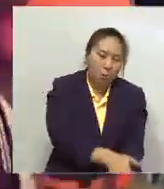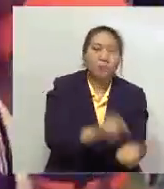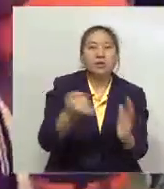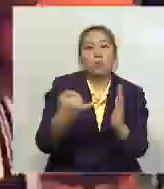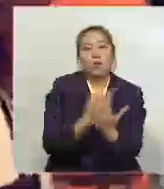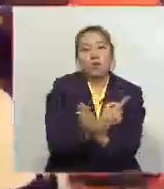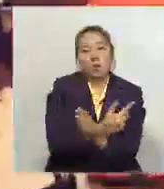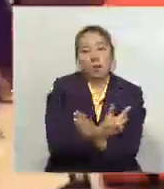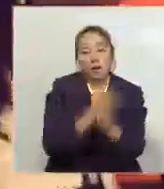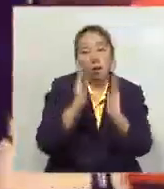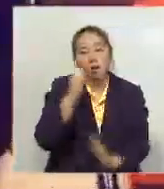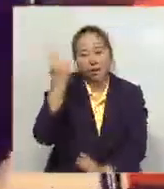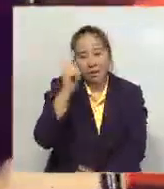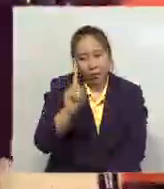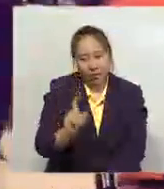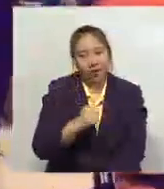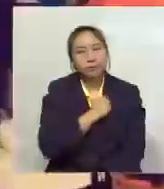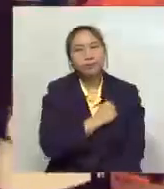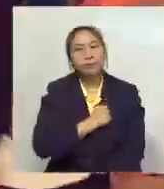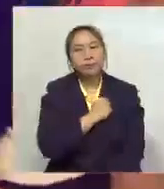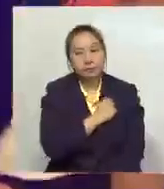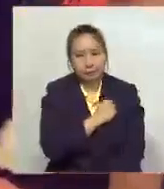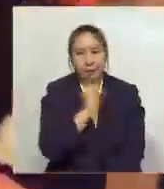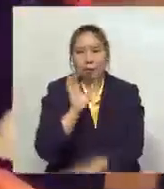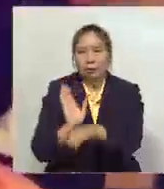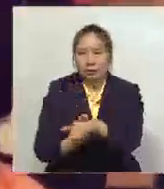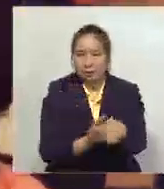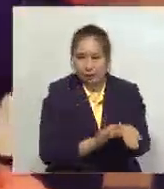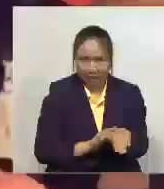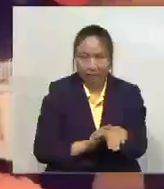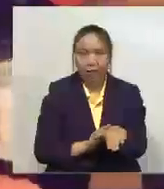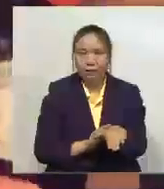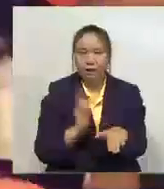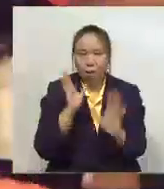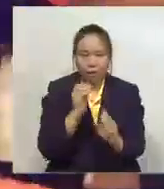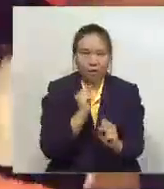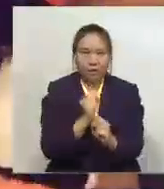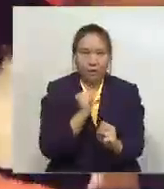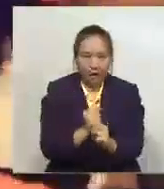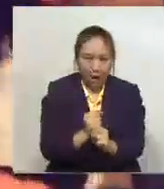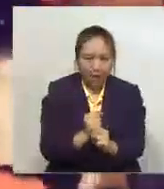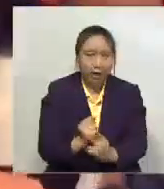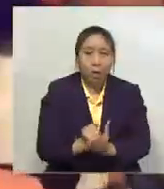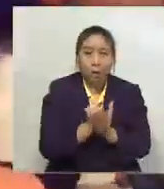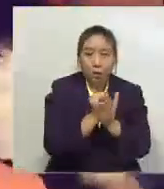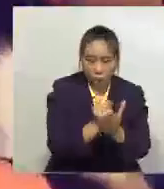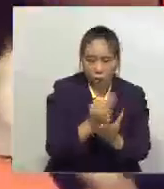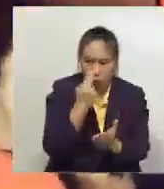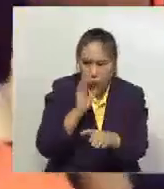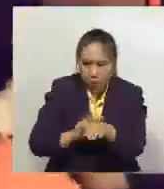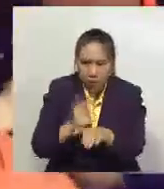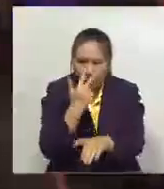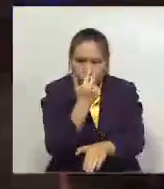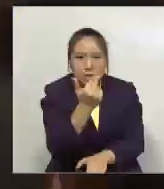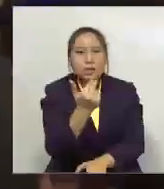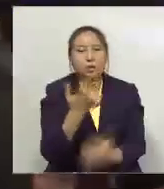ความเสียใจกับนักท่องเที่ยวที่เสียชีวิตและย้ำเตือนเรื่องของความปลอดภัยสำหรับผู้ปฏิบัติงานที่เข้าให้การช่วยเหลือ